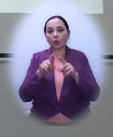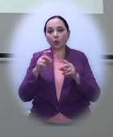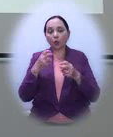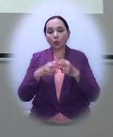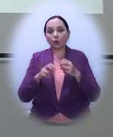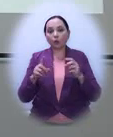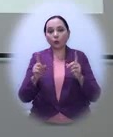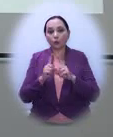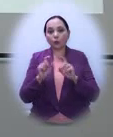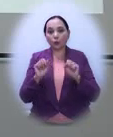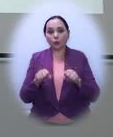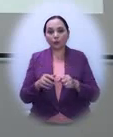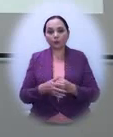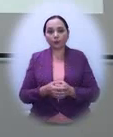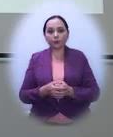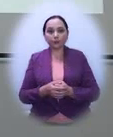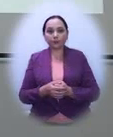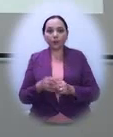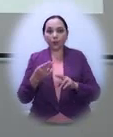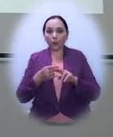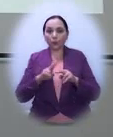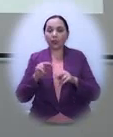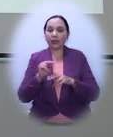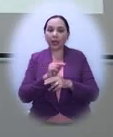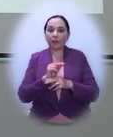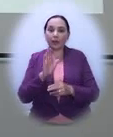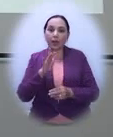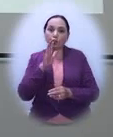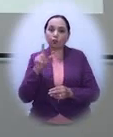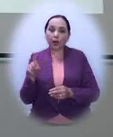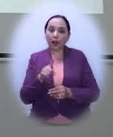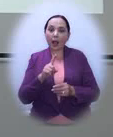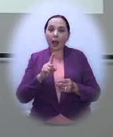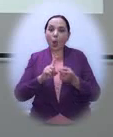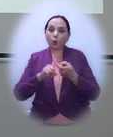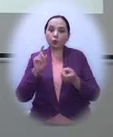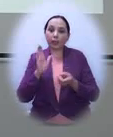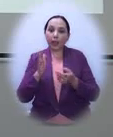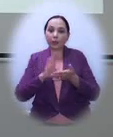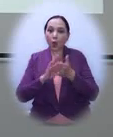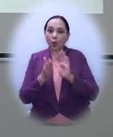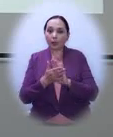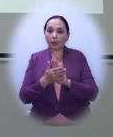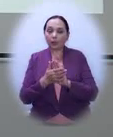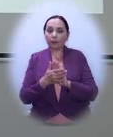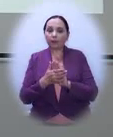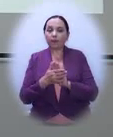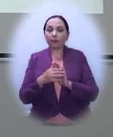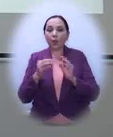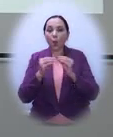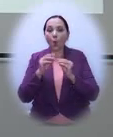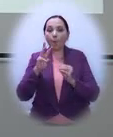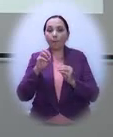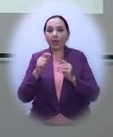buzuqlik nuqsonlarini uchratish mumkin. Uni ta'mirlash jarayonida tarmoqdan uzilgan holda 10